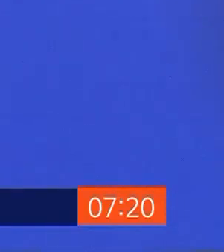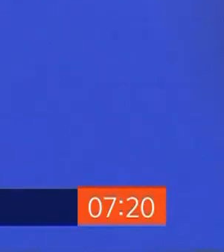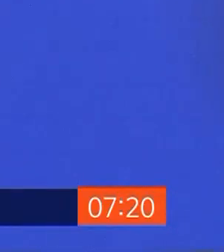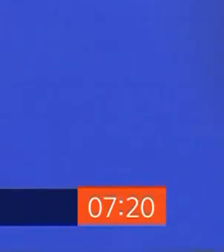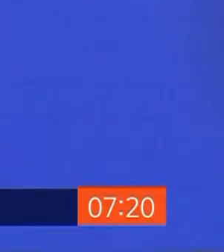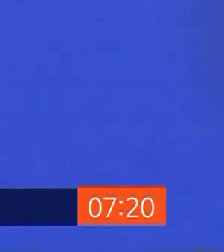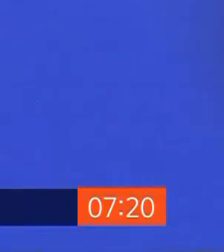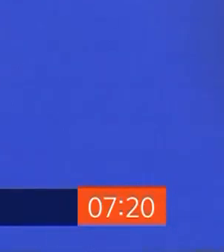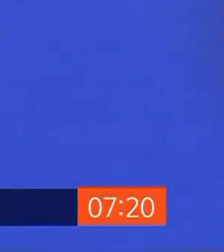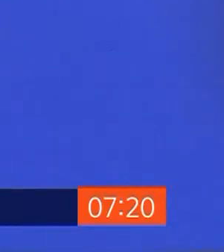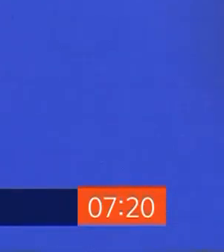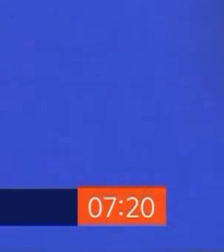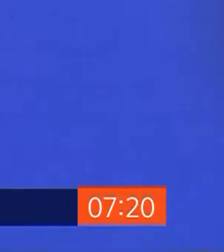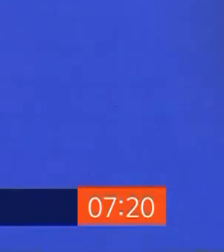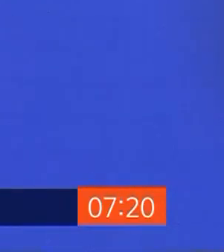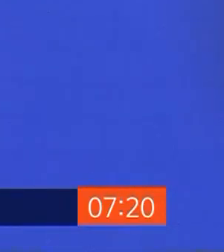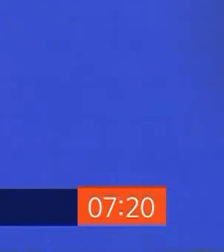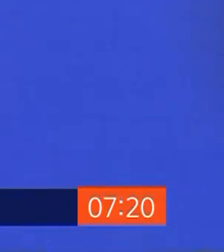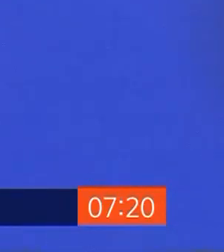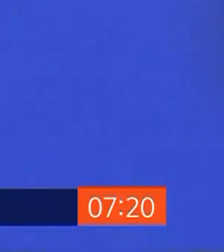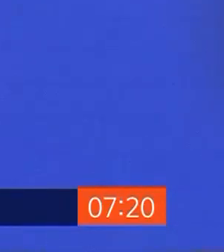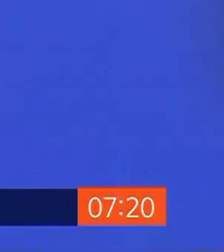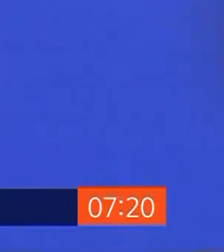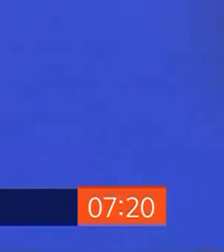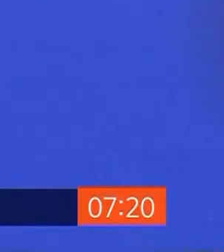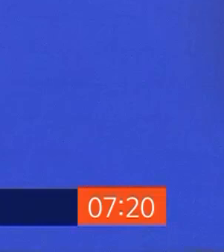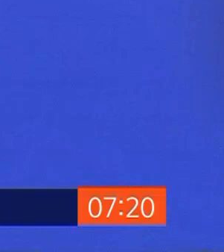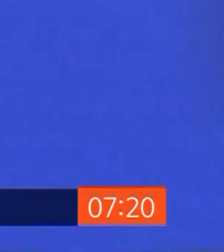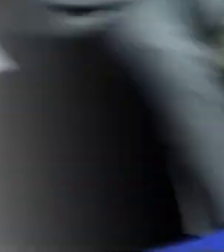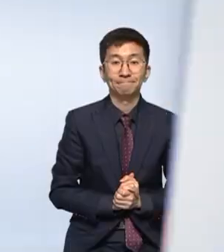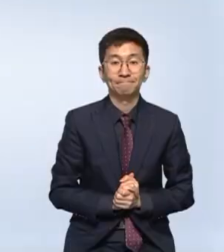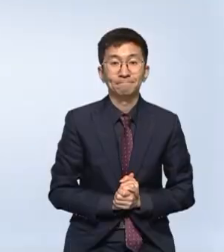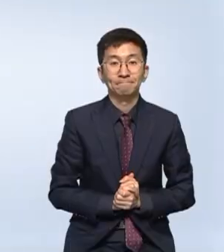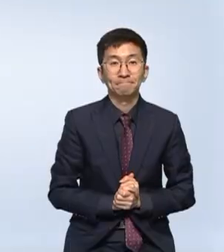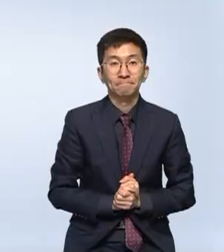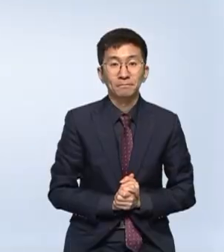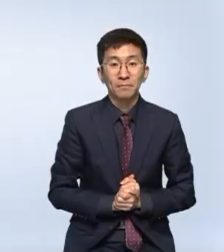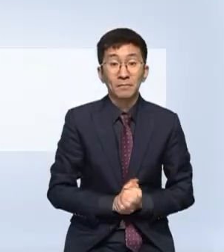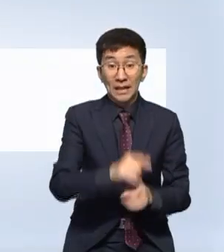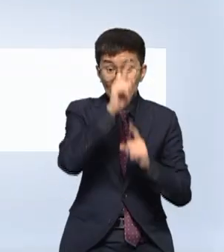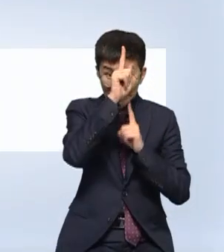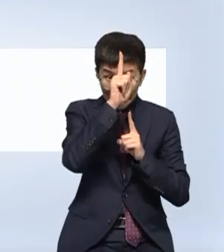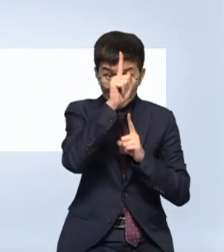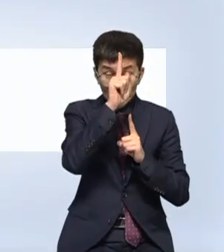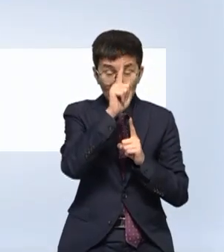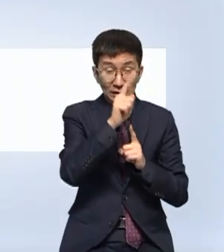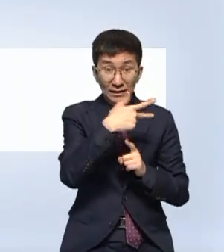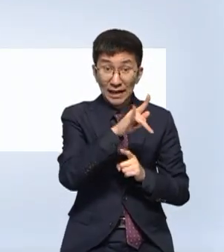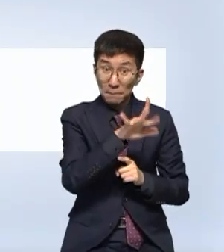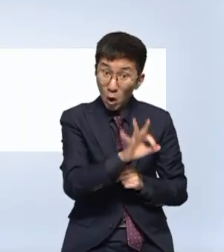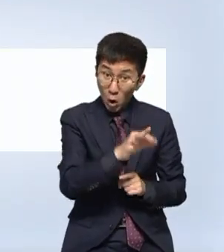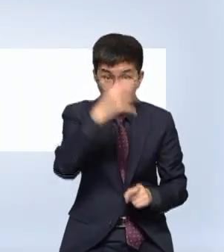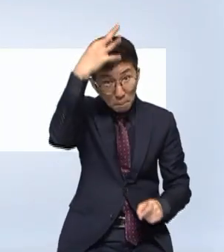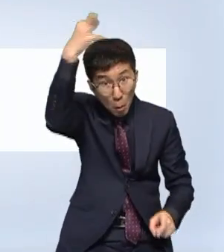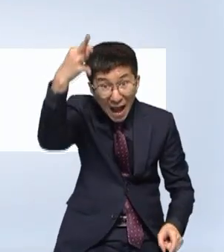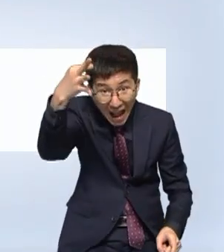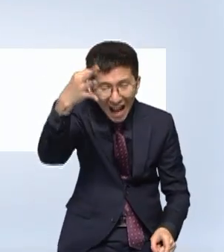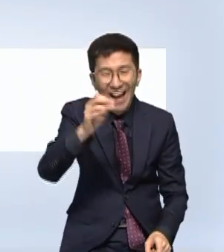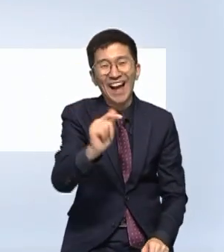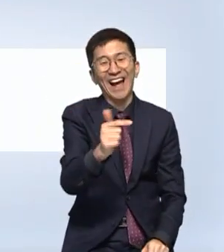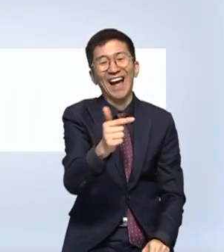중에서 대구광역시에 이어서 두 번째로 탈모 치료를 지원하게 됩니다. 이재명을 뽑는다고요?